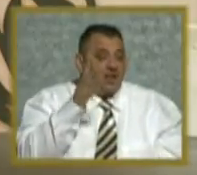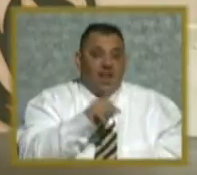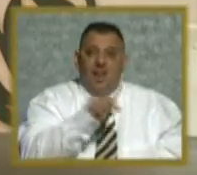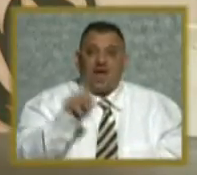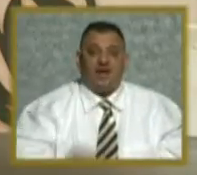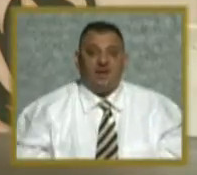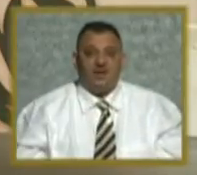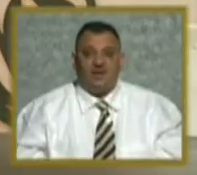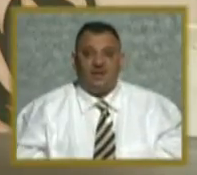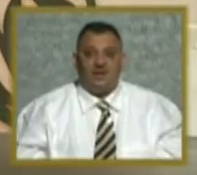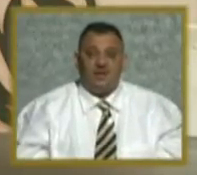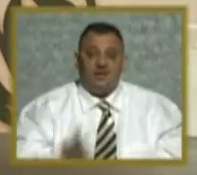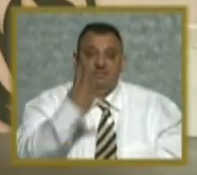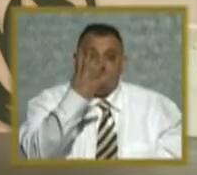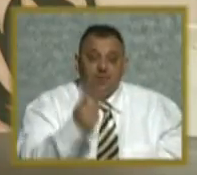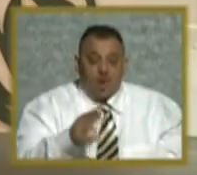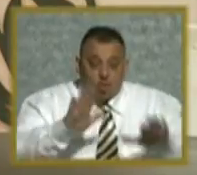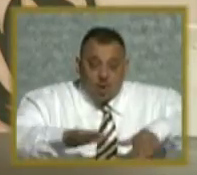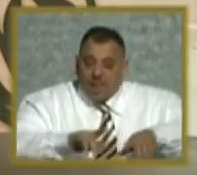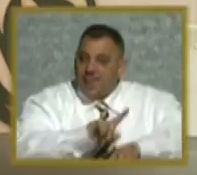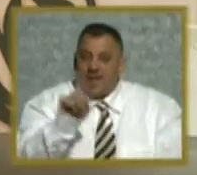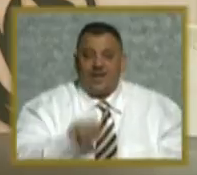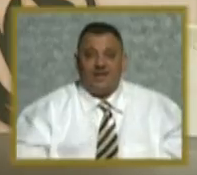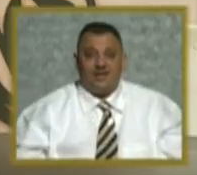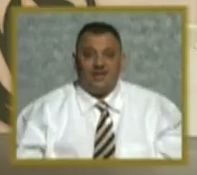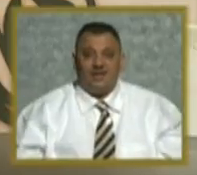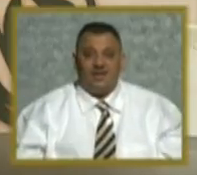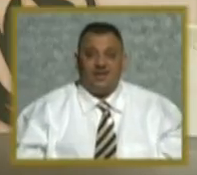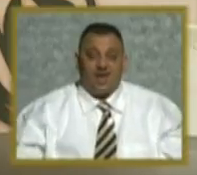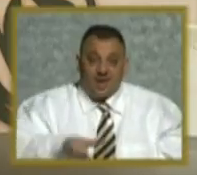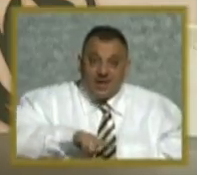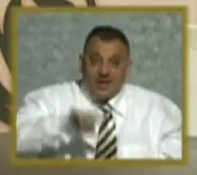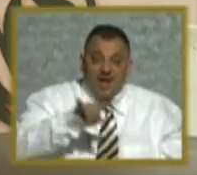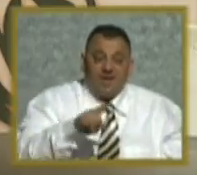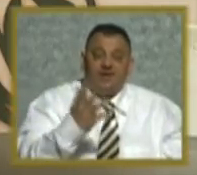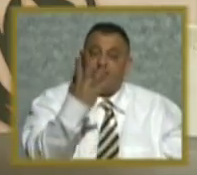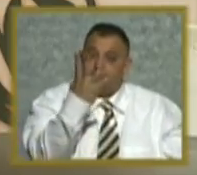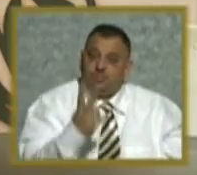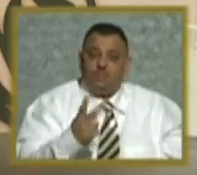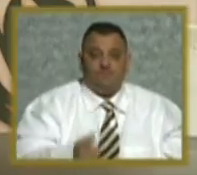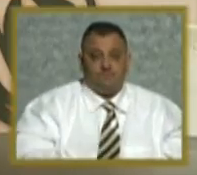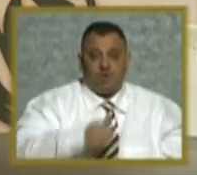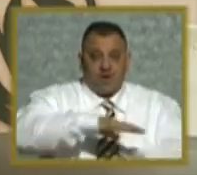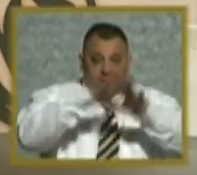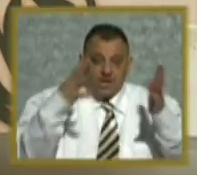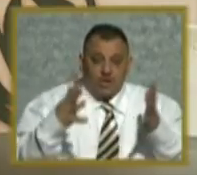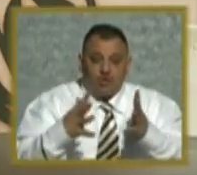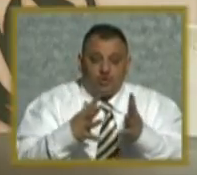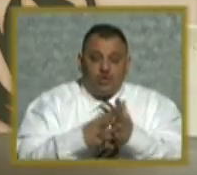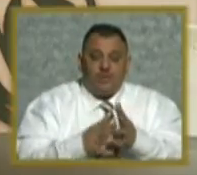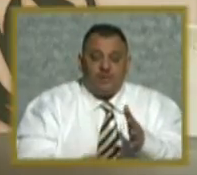الحضر، لا، القصر ما في شيء اسمه في الحضر قصر، القصر في السفر، لكن الجمع يكون في الحضر ويكون